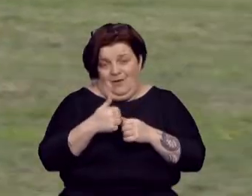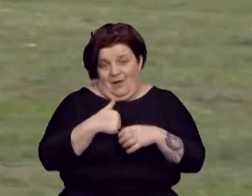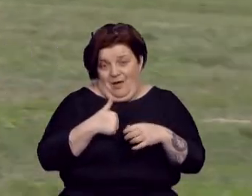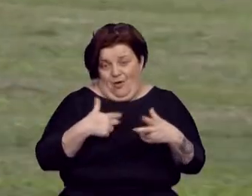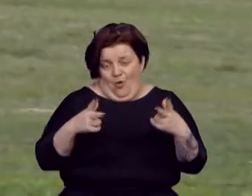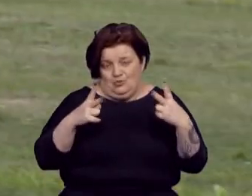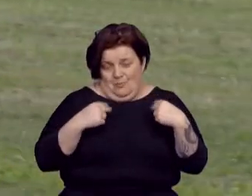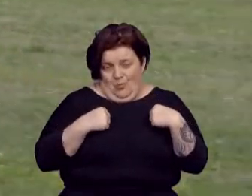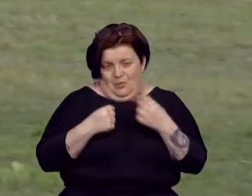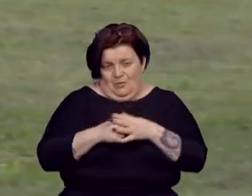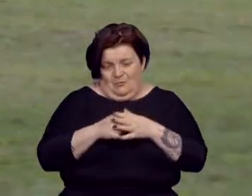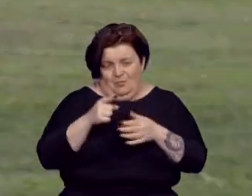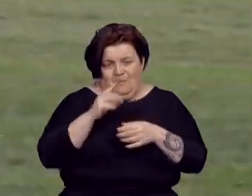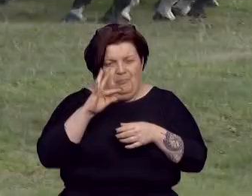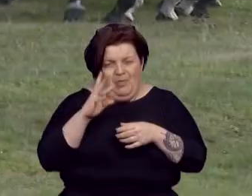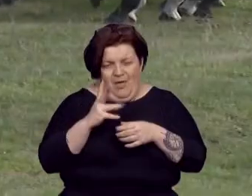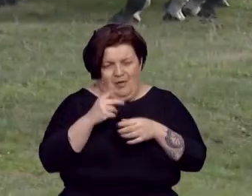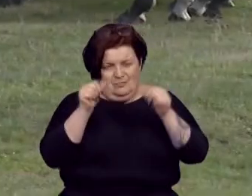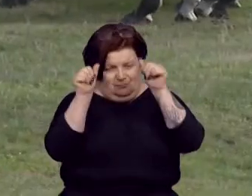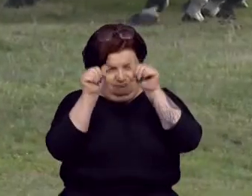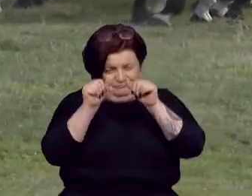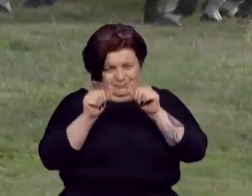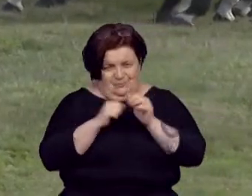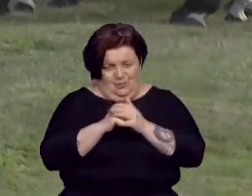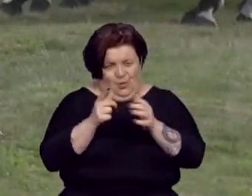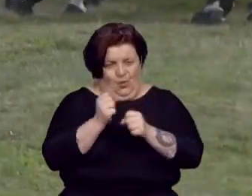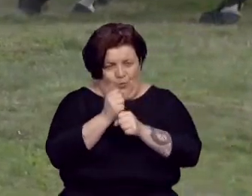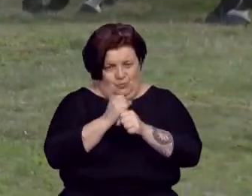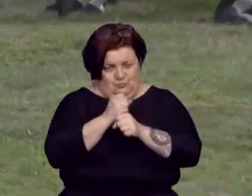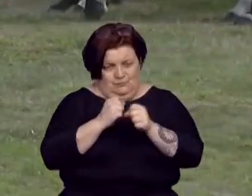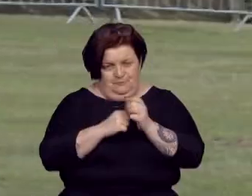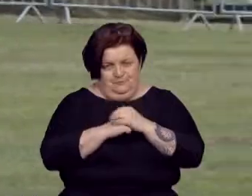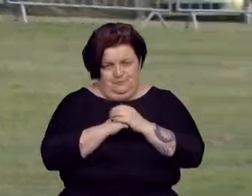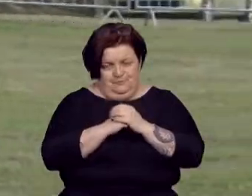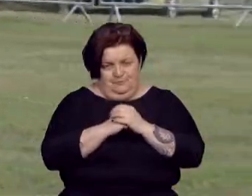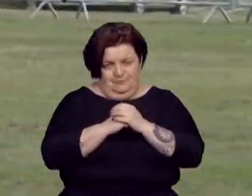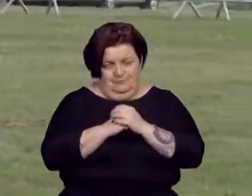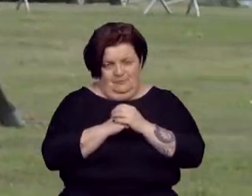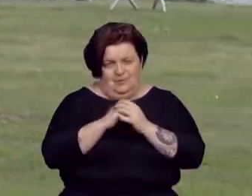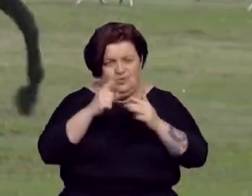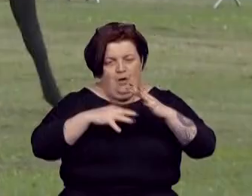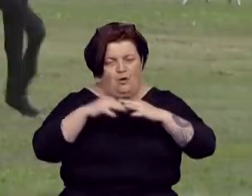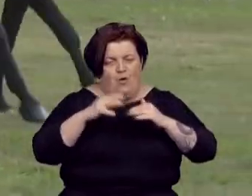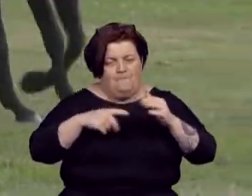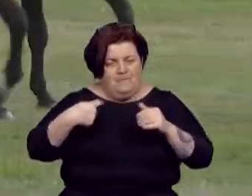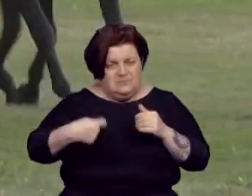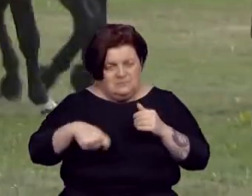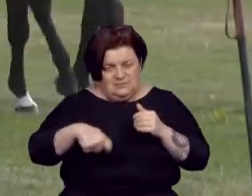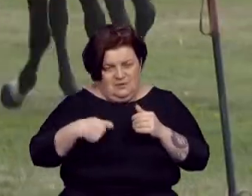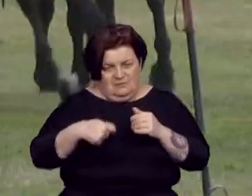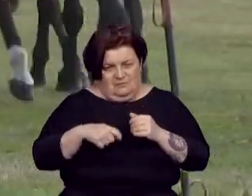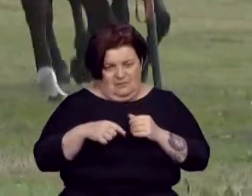ja otrzymuję tę piękną statuetkę Grudziądza z rąk